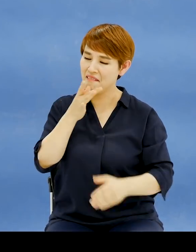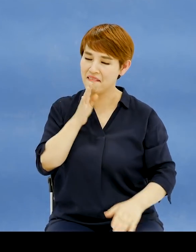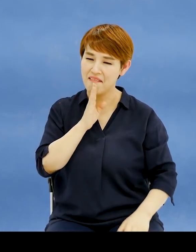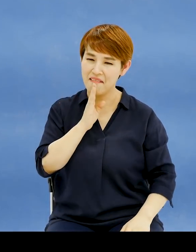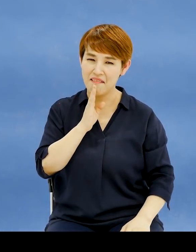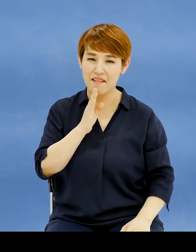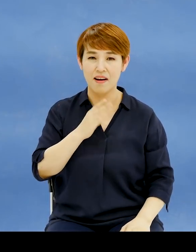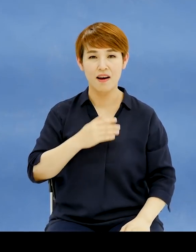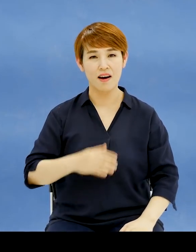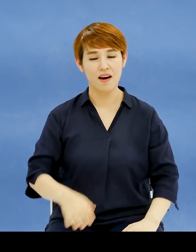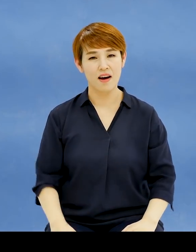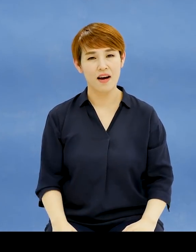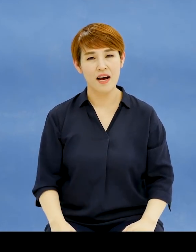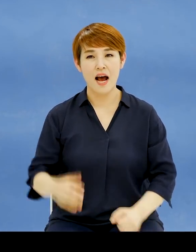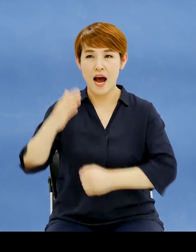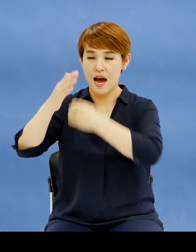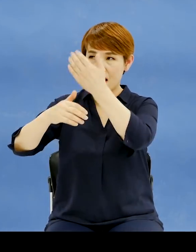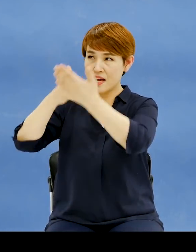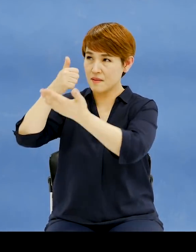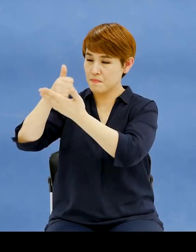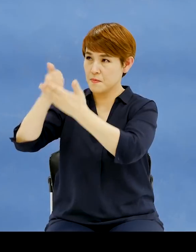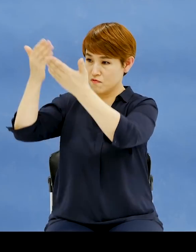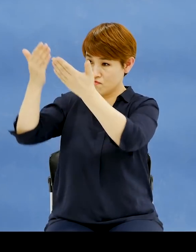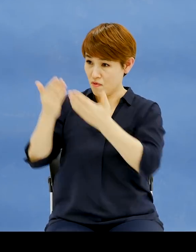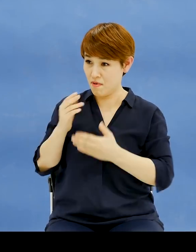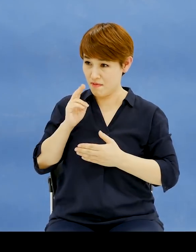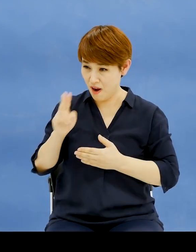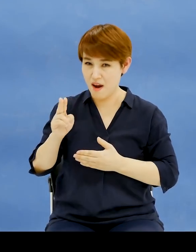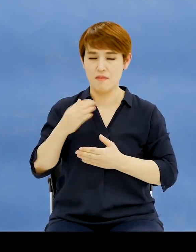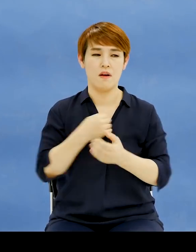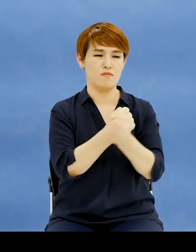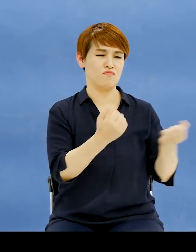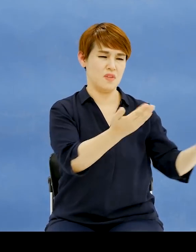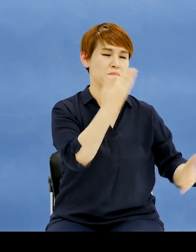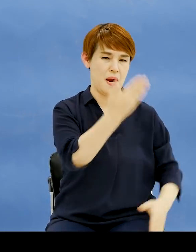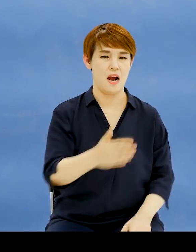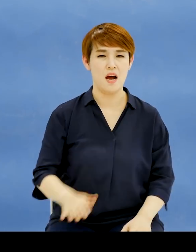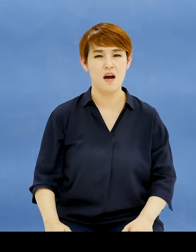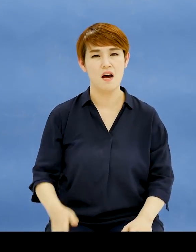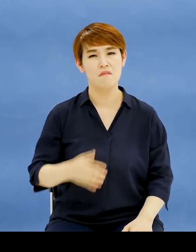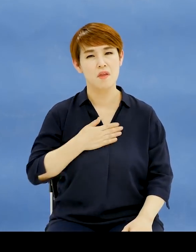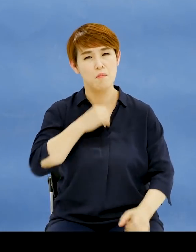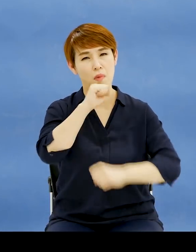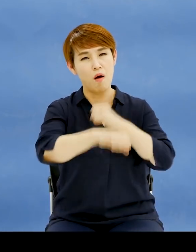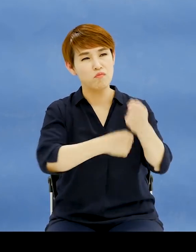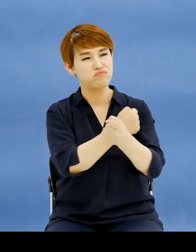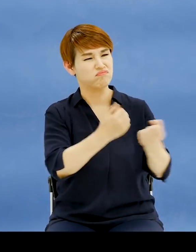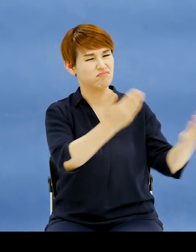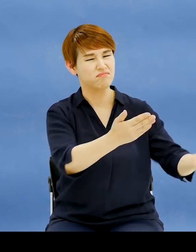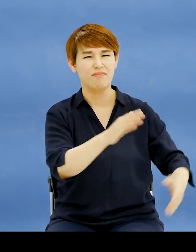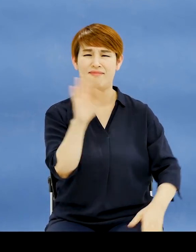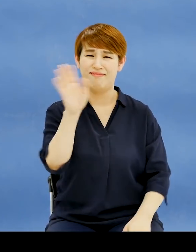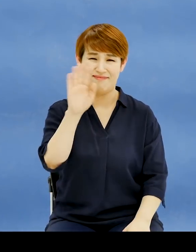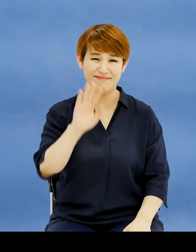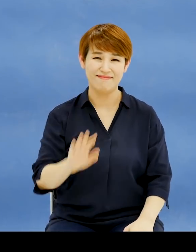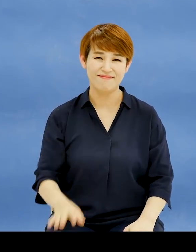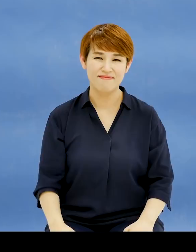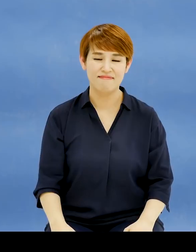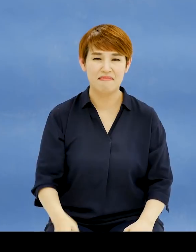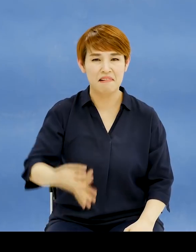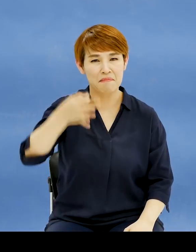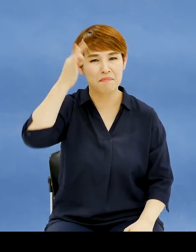이게 신앙생활 할 때 하나님으로부터 이게 내가 받아야 할 수 있는 거구나. 내가 그냥 한다고 하는 게